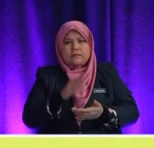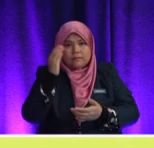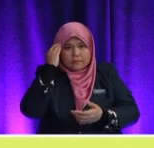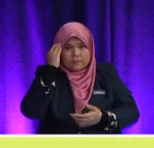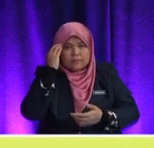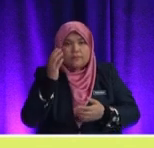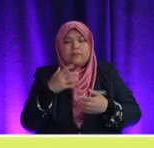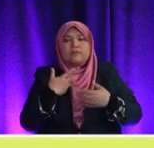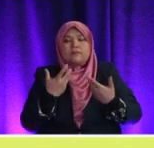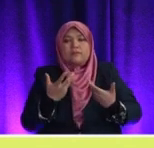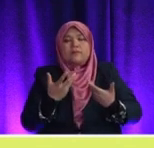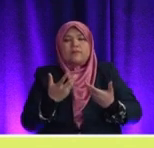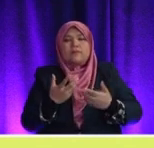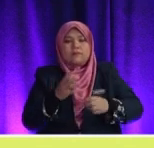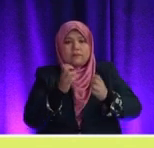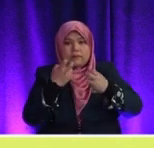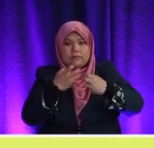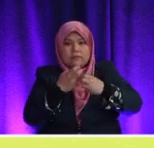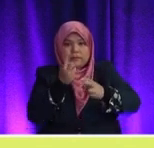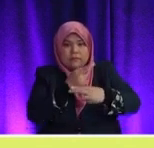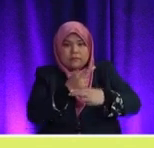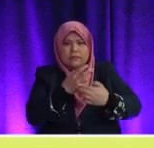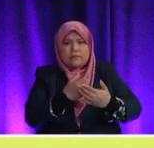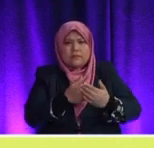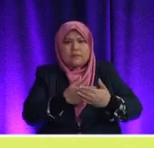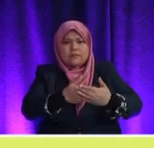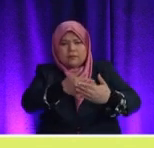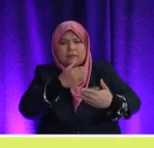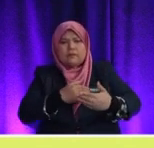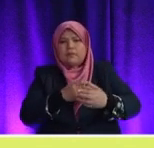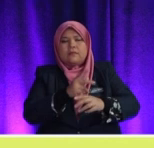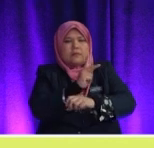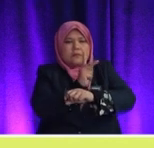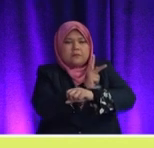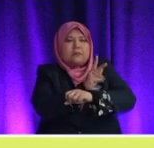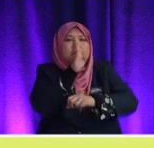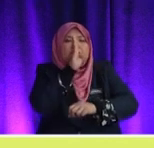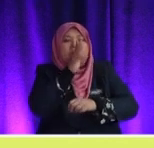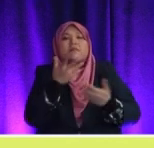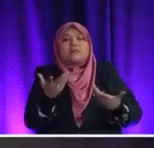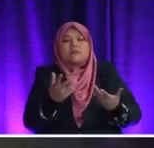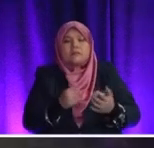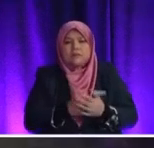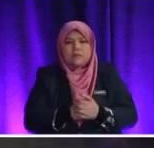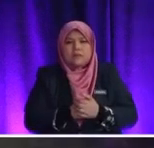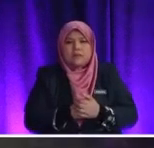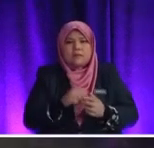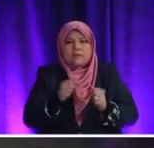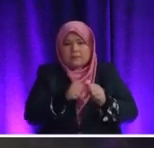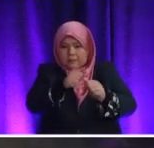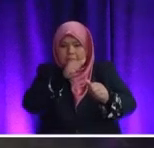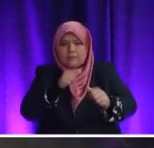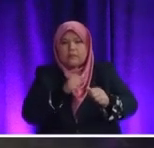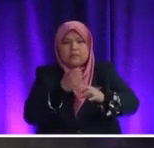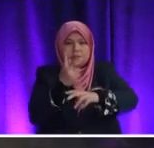Syekh Uraikan secara ringkas cara untuk kita mengelakkan pengaratan paku besi tadi oke segotep mengelakkan